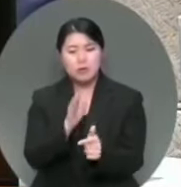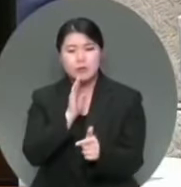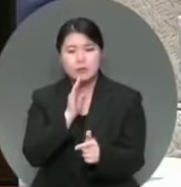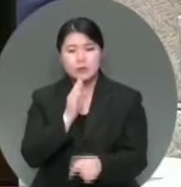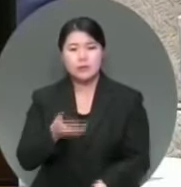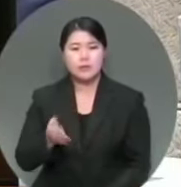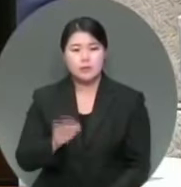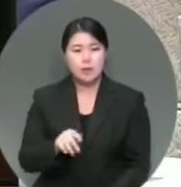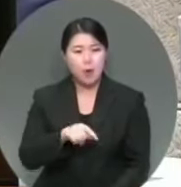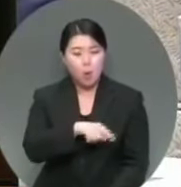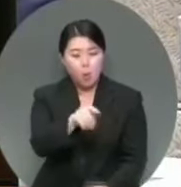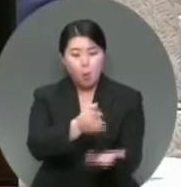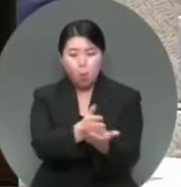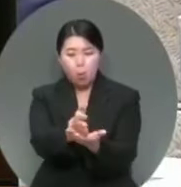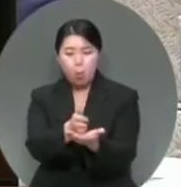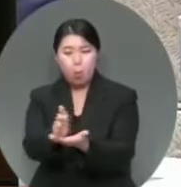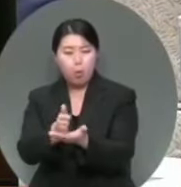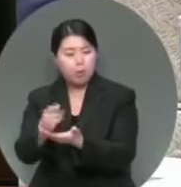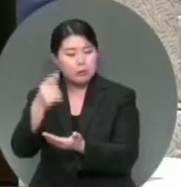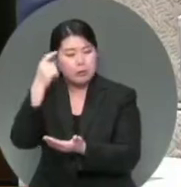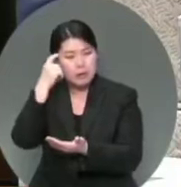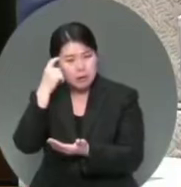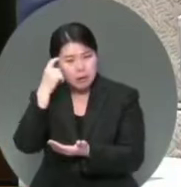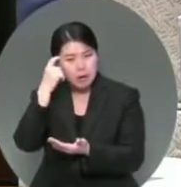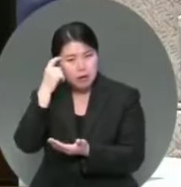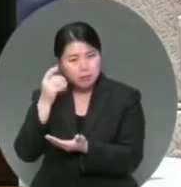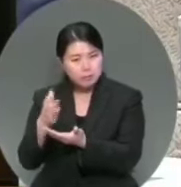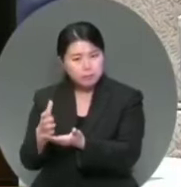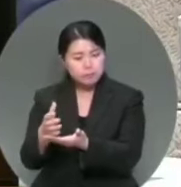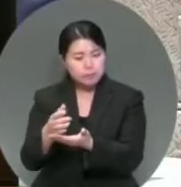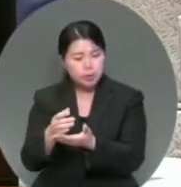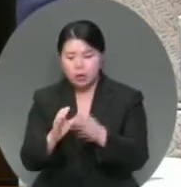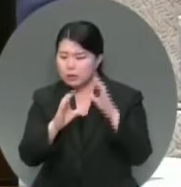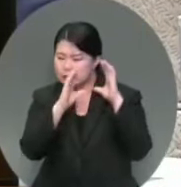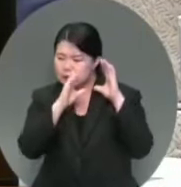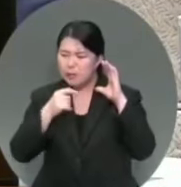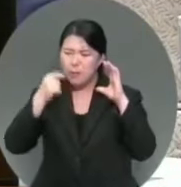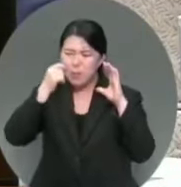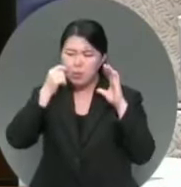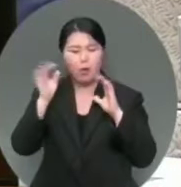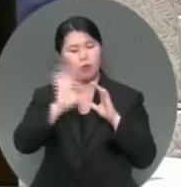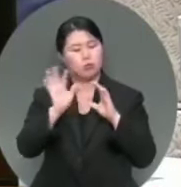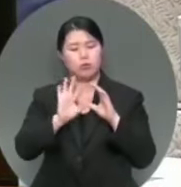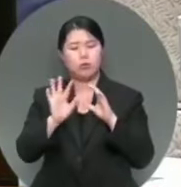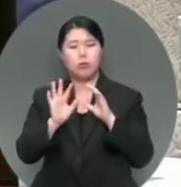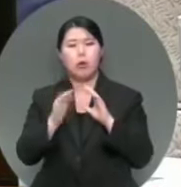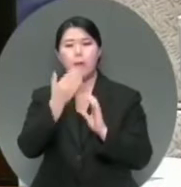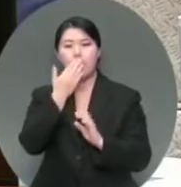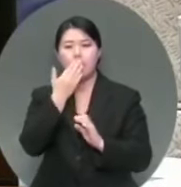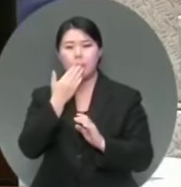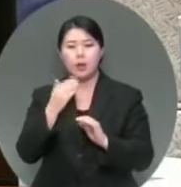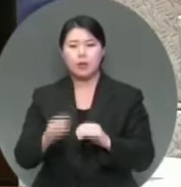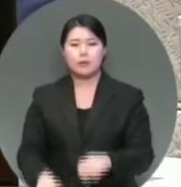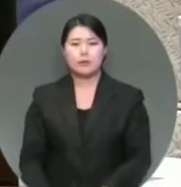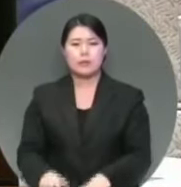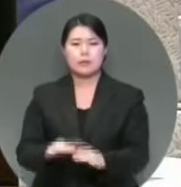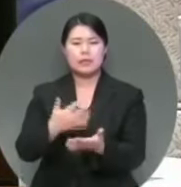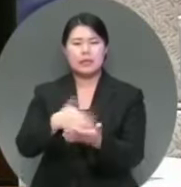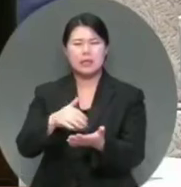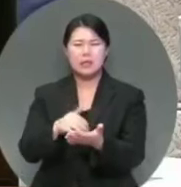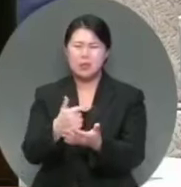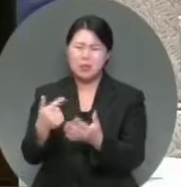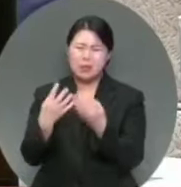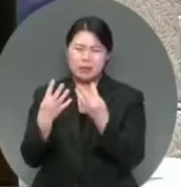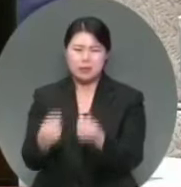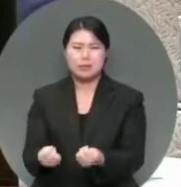계층의 의견들을 저런 그룹들의 의견을 듣는 그 자체를 소홀히 하지는 않는다. 너무 많은 인원으로 위원회를